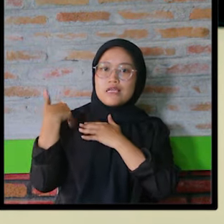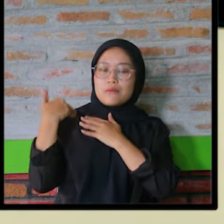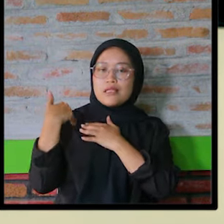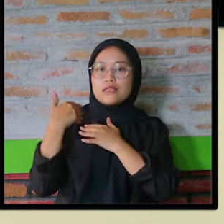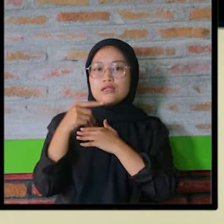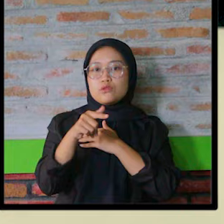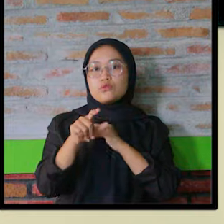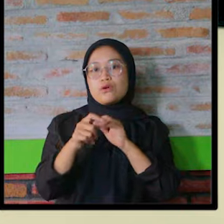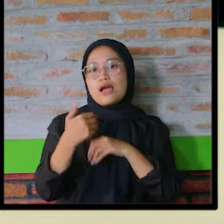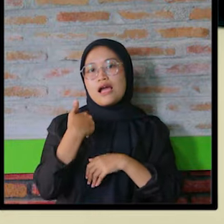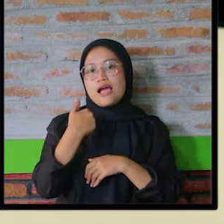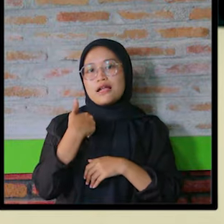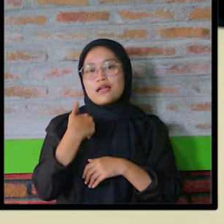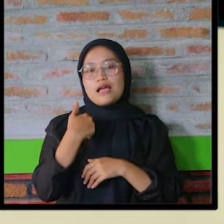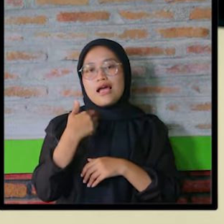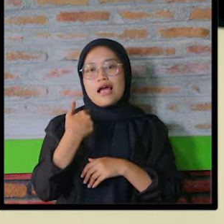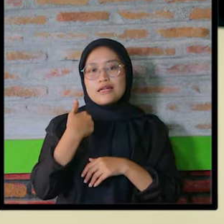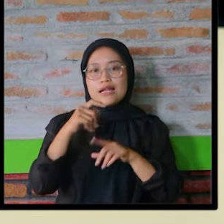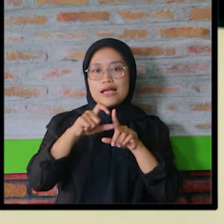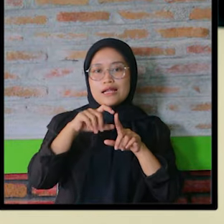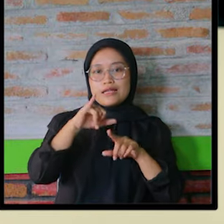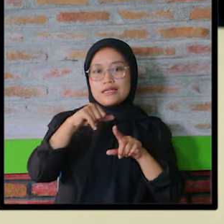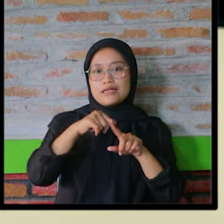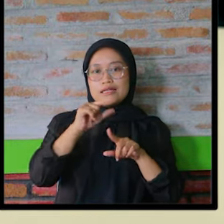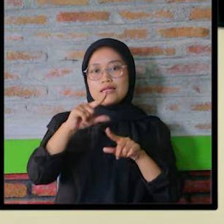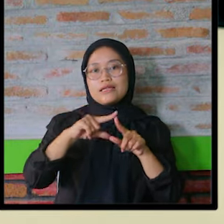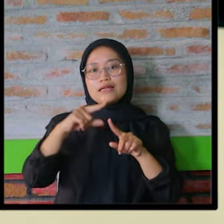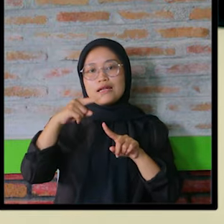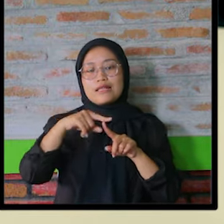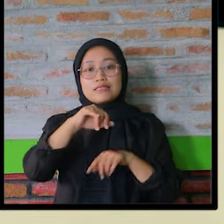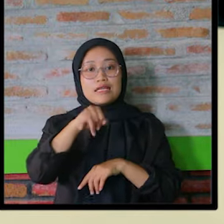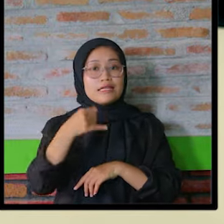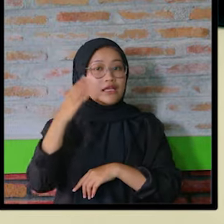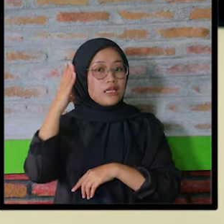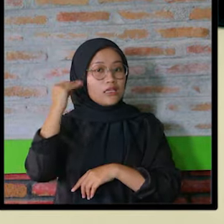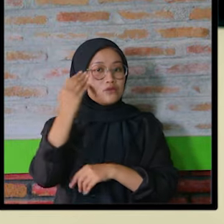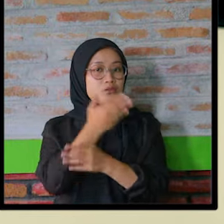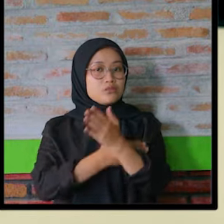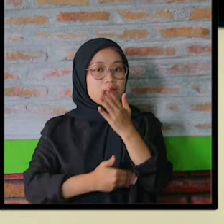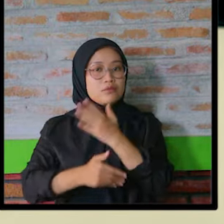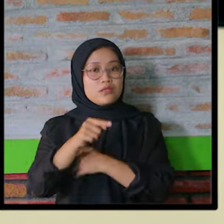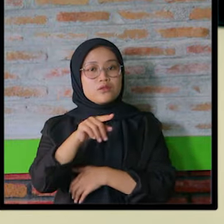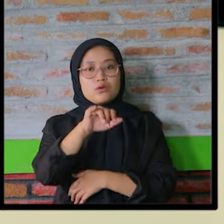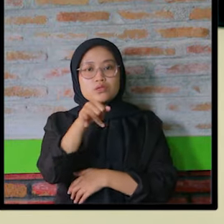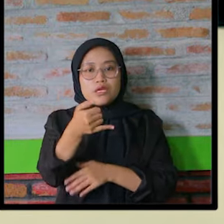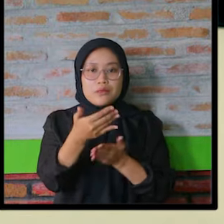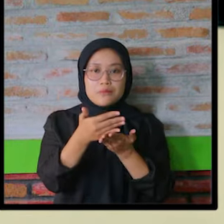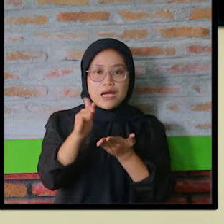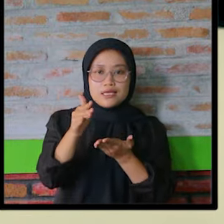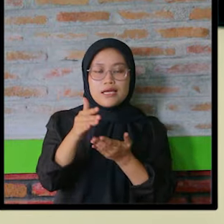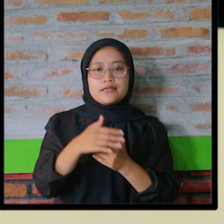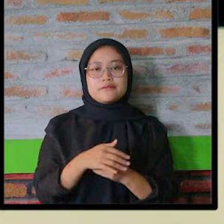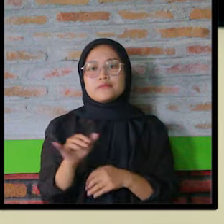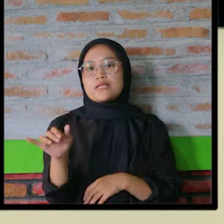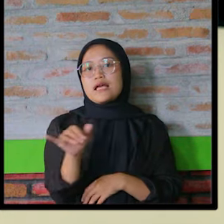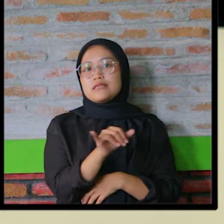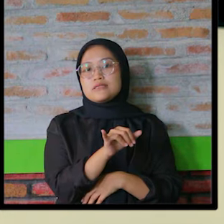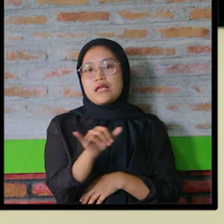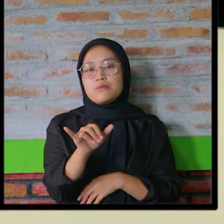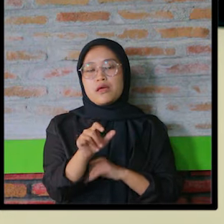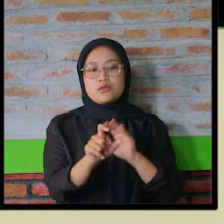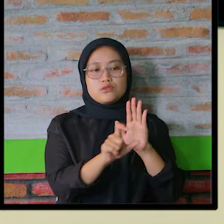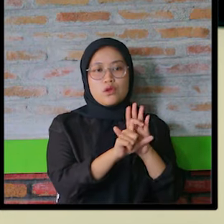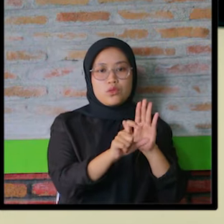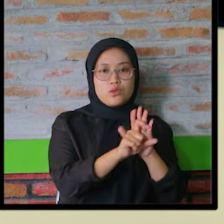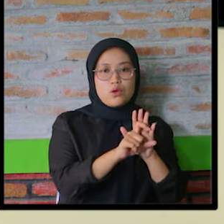Misalnya ee diklat-diklatnya itu maka isu disabilitas itu menjadi bagian sama dengan